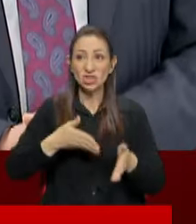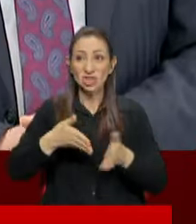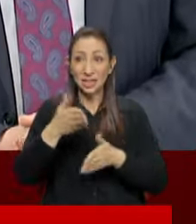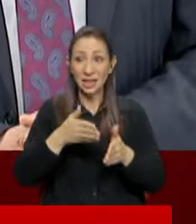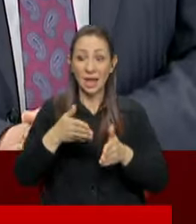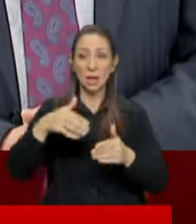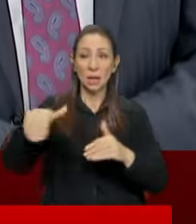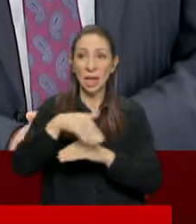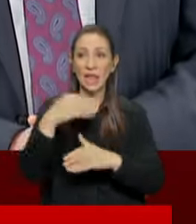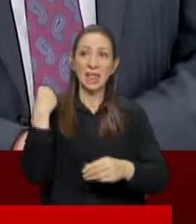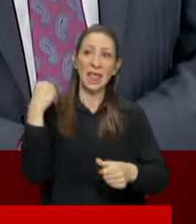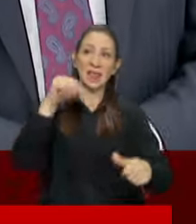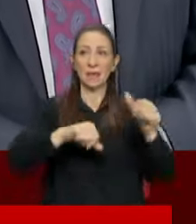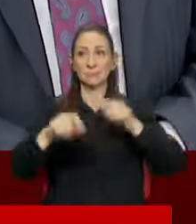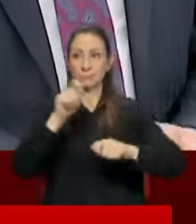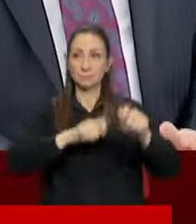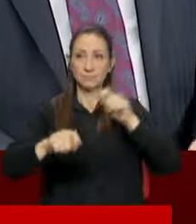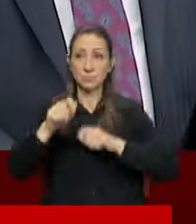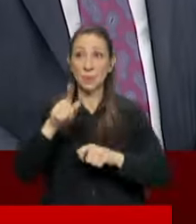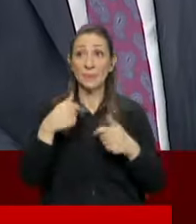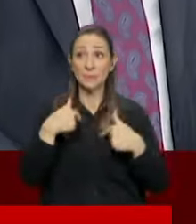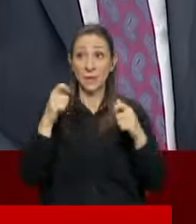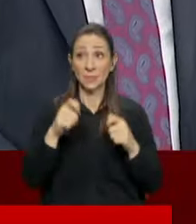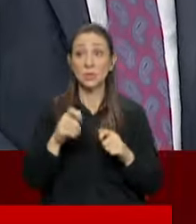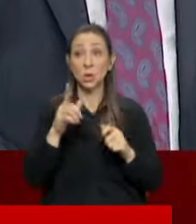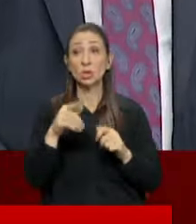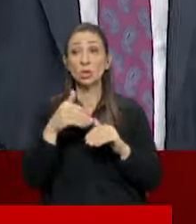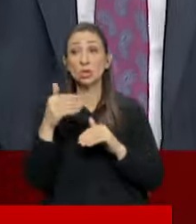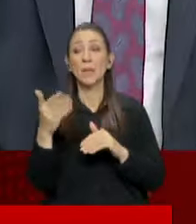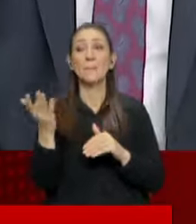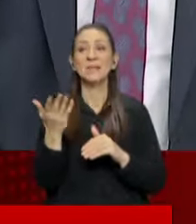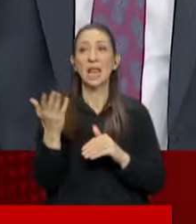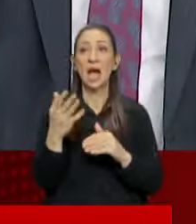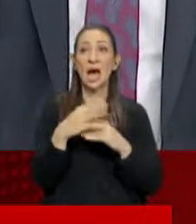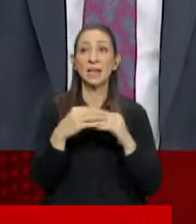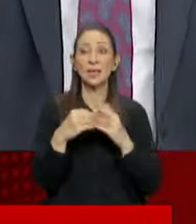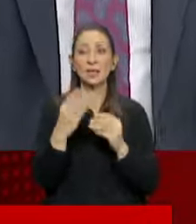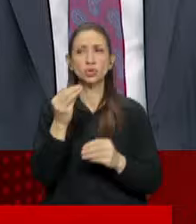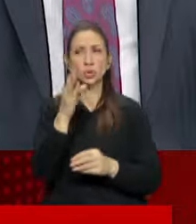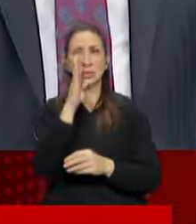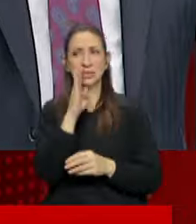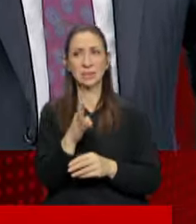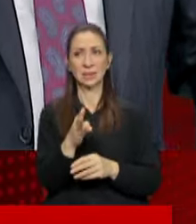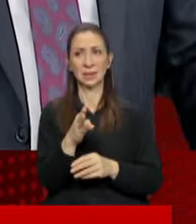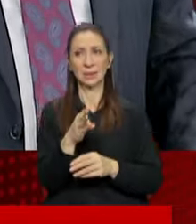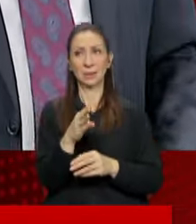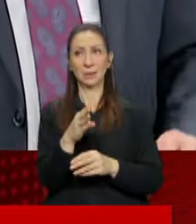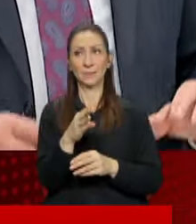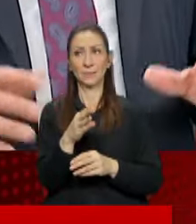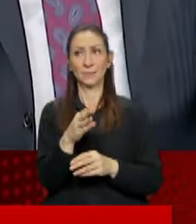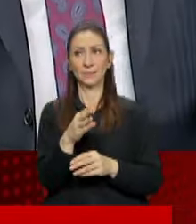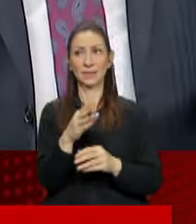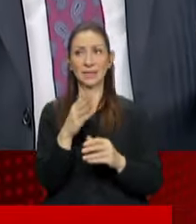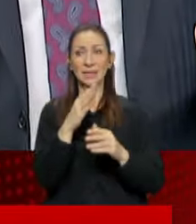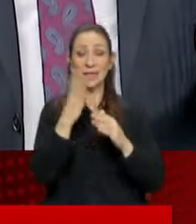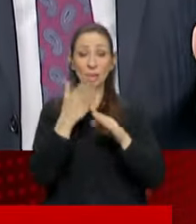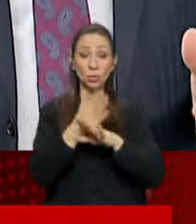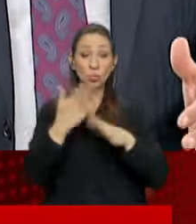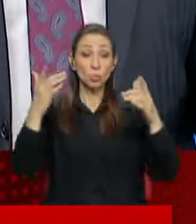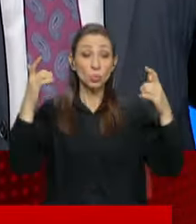bulvarı yeniledik. Bunlar bizim yaptığımız. Şimdi onun dışında mesela Adana'da çok ciddi, yani daha doğrusu bütün